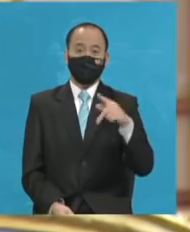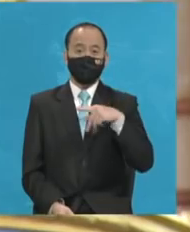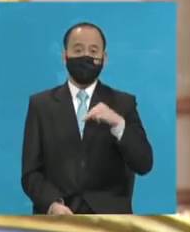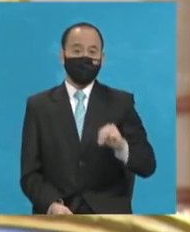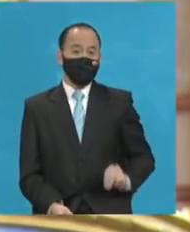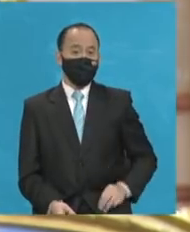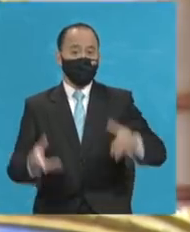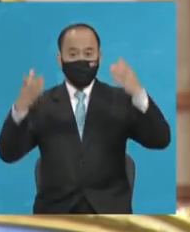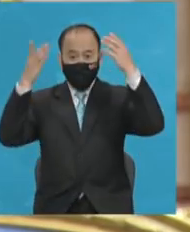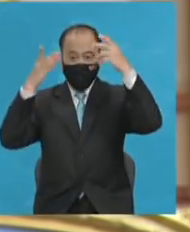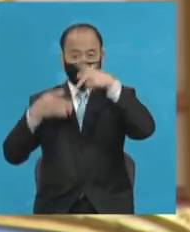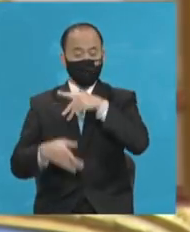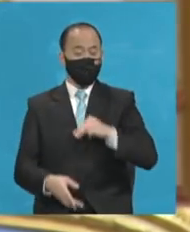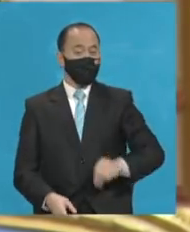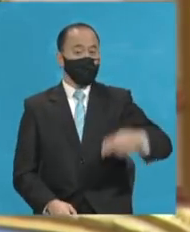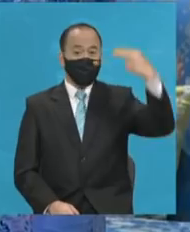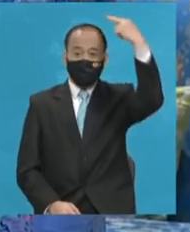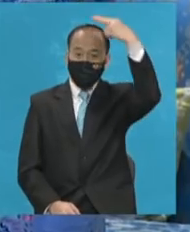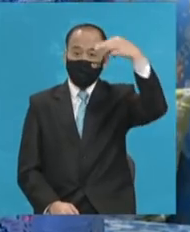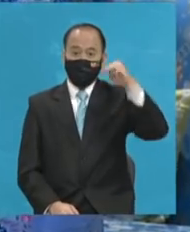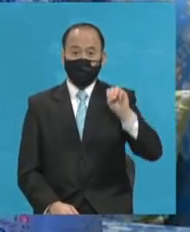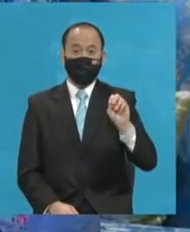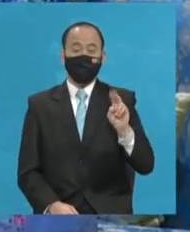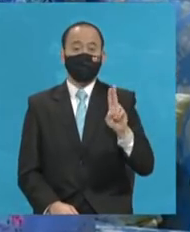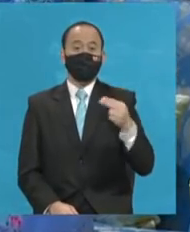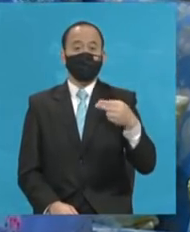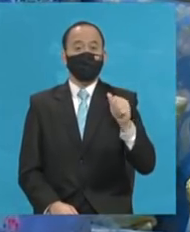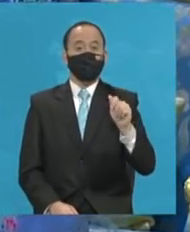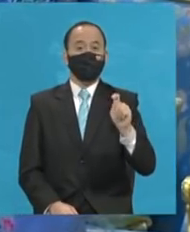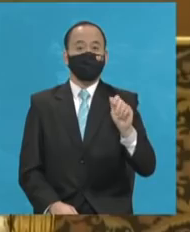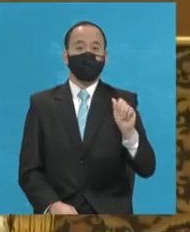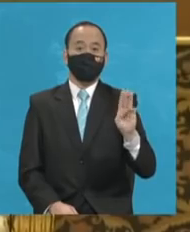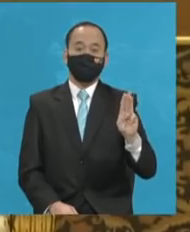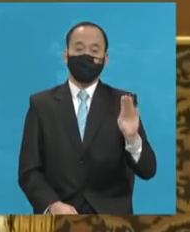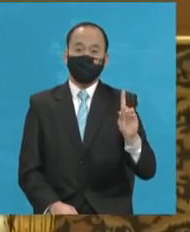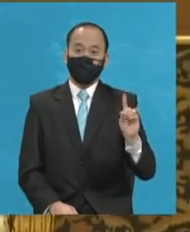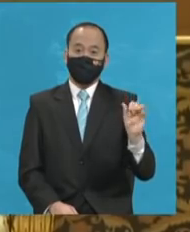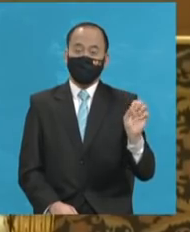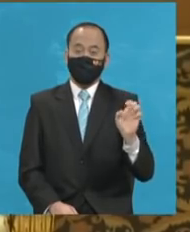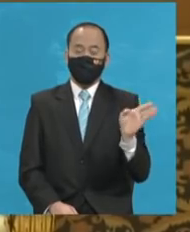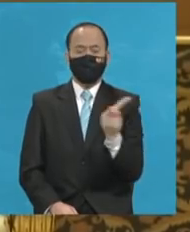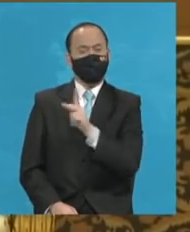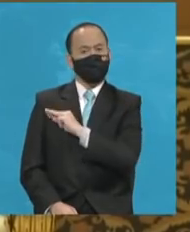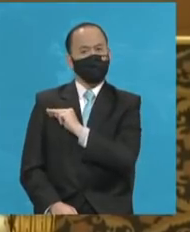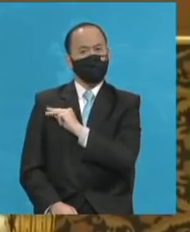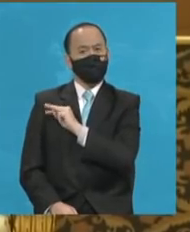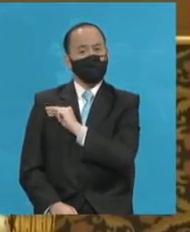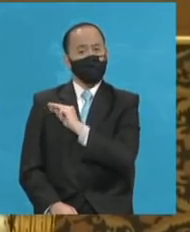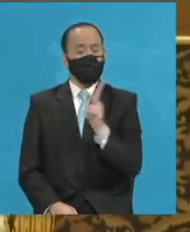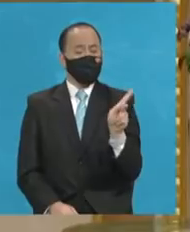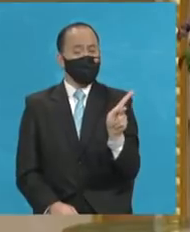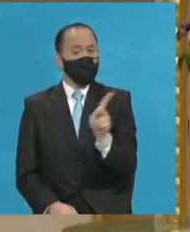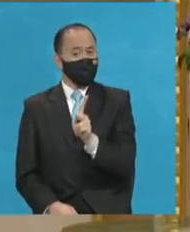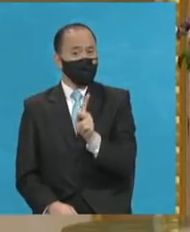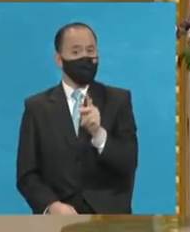pengiran muda mahkota penyiaran mudah Haji al-muhtadi bila menteri kanan di jabatan Perdana Menteri dulu